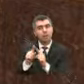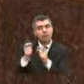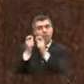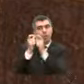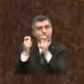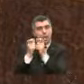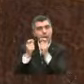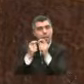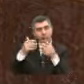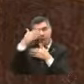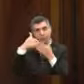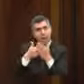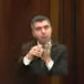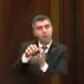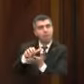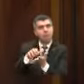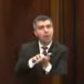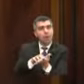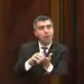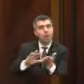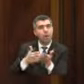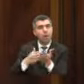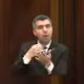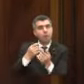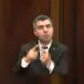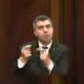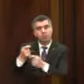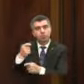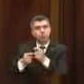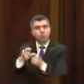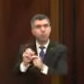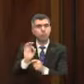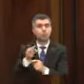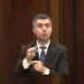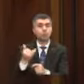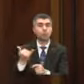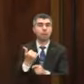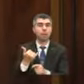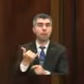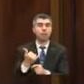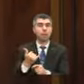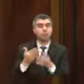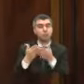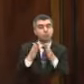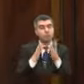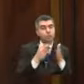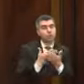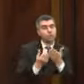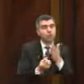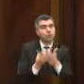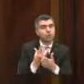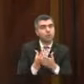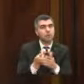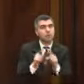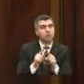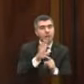المغربية والاستثمار المغربي وحتى الاستثمار الدولي الذي تحتضنه بلدنا من أجل أن نفتح أسواقا جديدة. ونخذوا غير